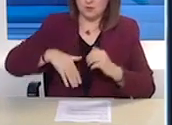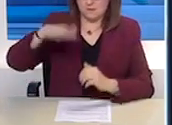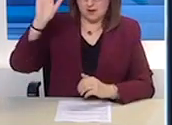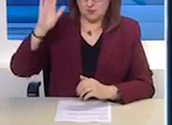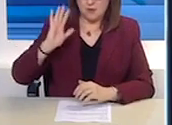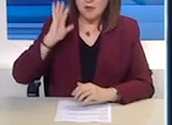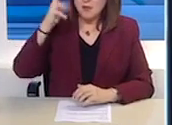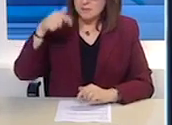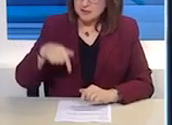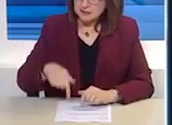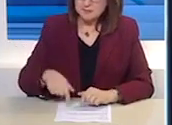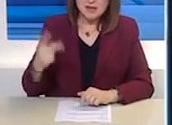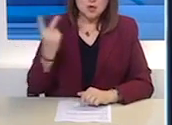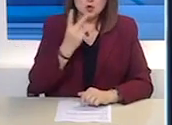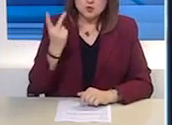έως σήμερα